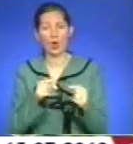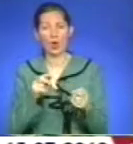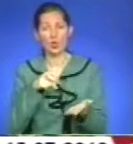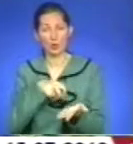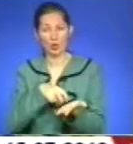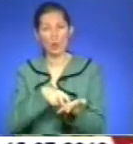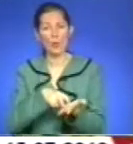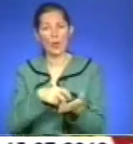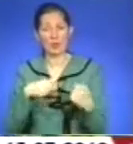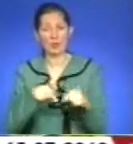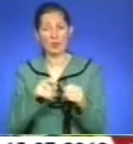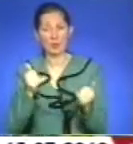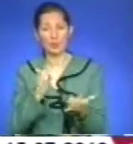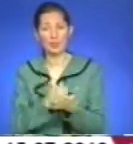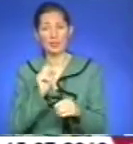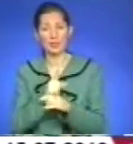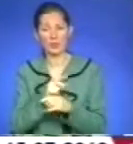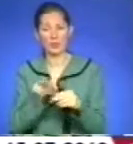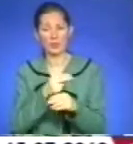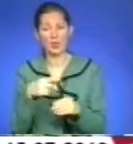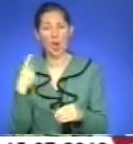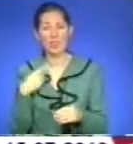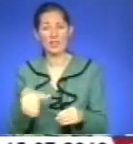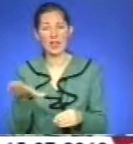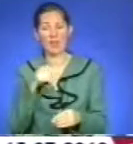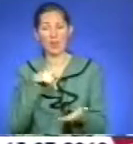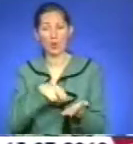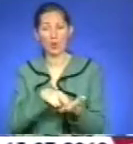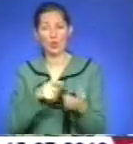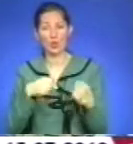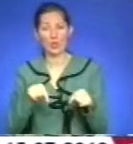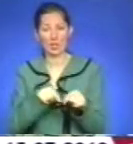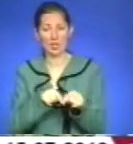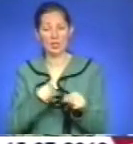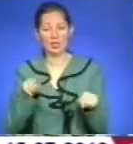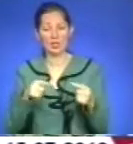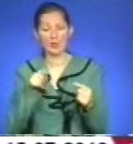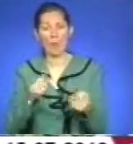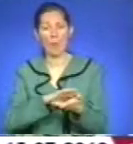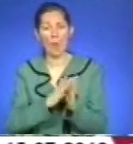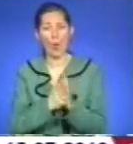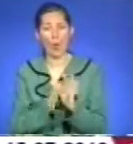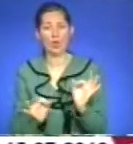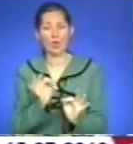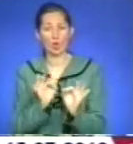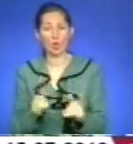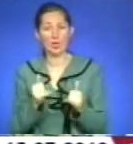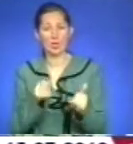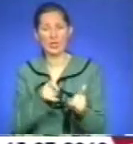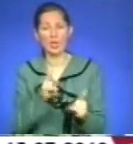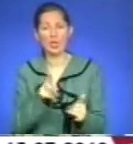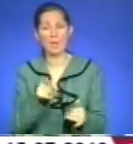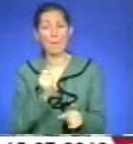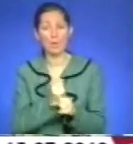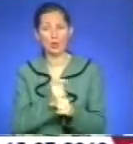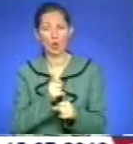завдання відремонтувати в області до кінця року всі поштові відділення, створити там умови. Умови нормальні для тих, хто там працює, для тих, хто